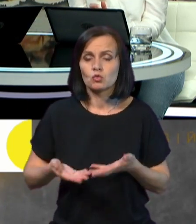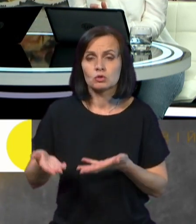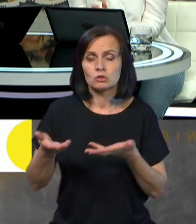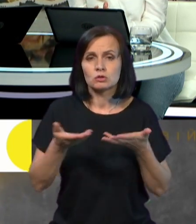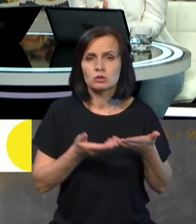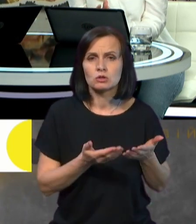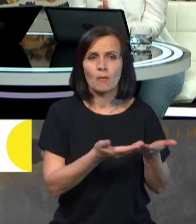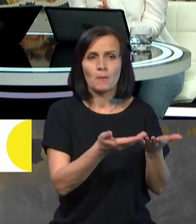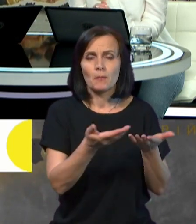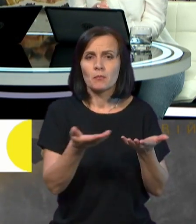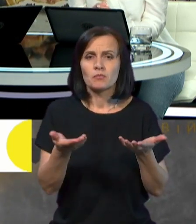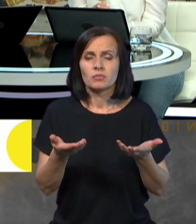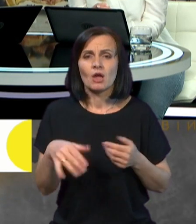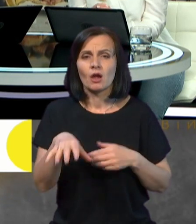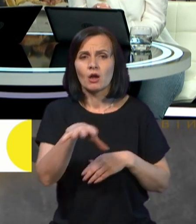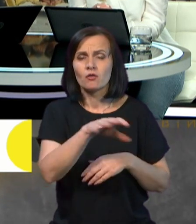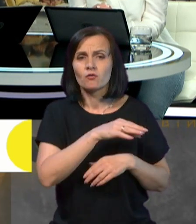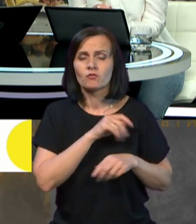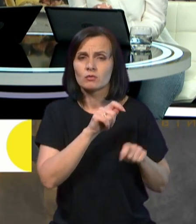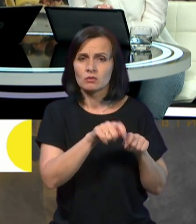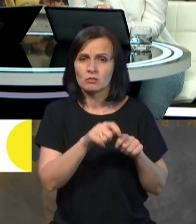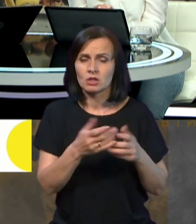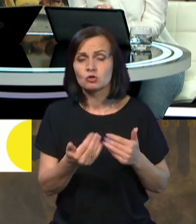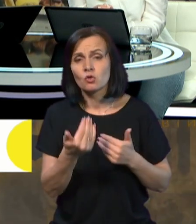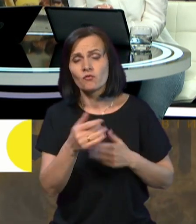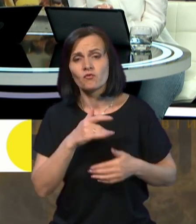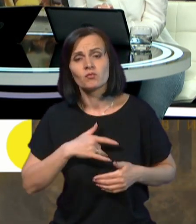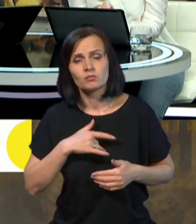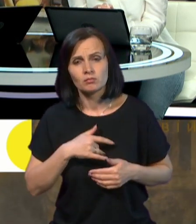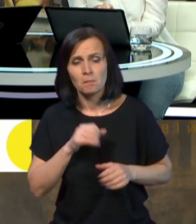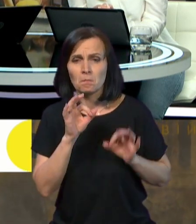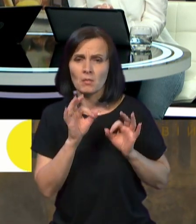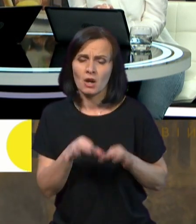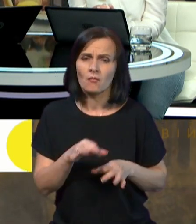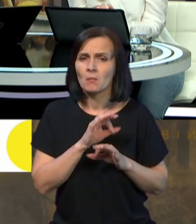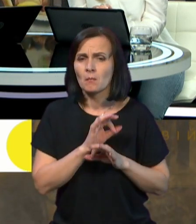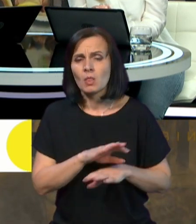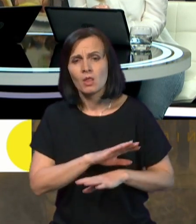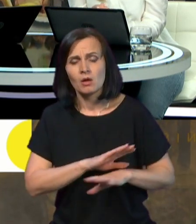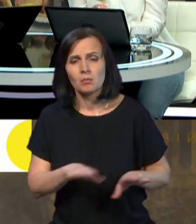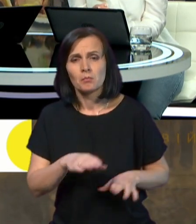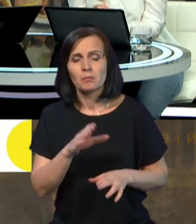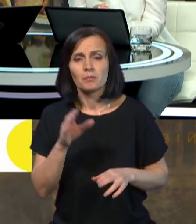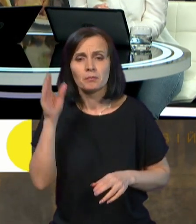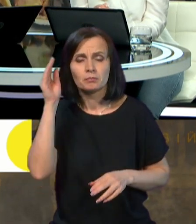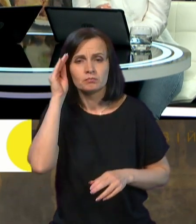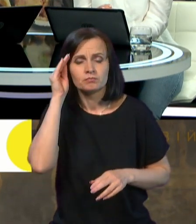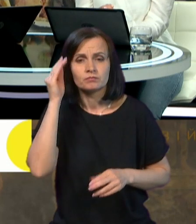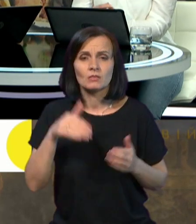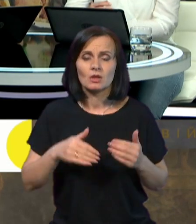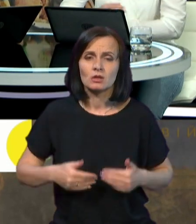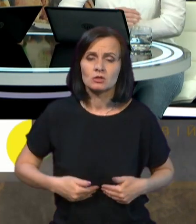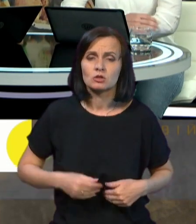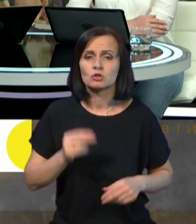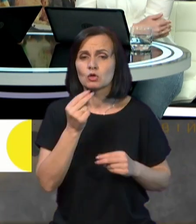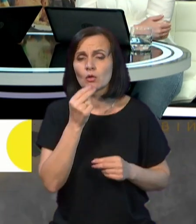навантаження. Перегляньте, будь ласка, свій режим харчування. Зменшіть кількість солі до 5 грам на добу. Відмовтесь